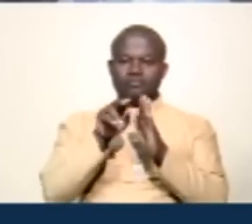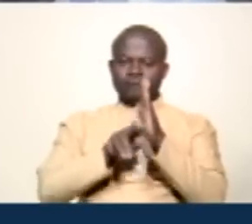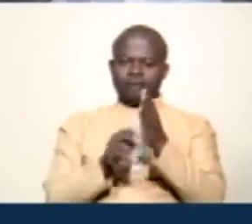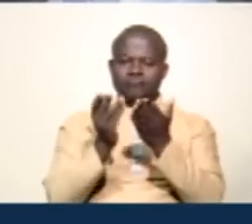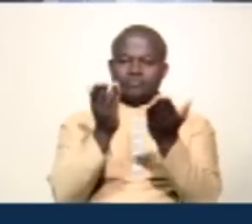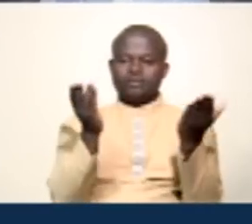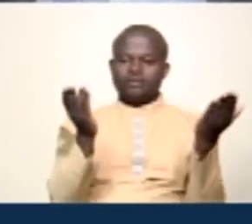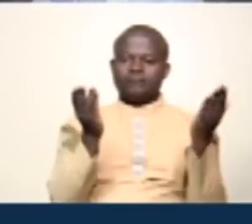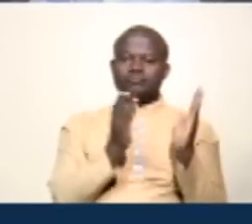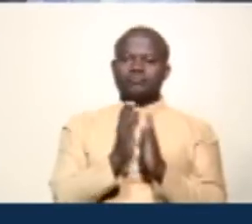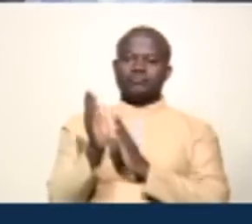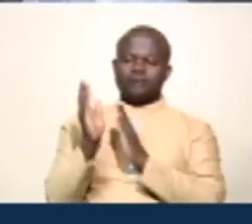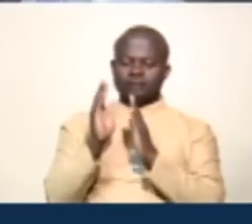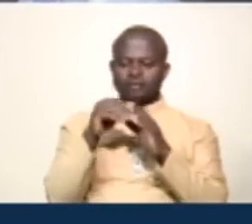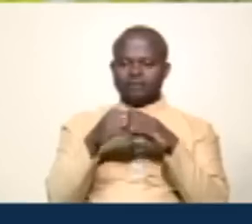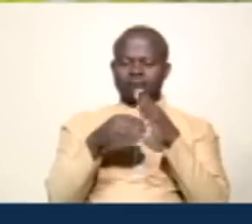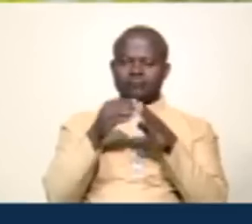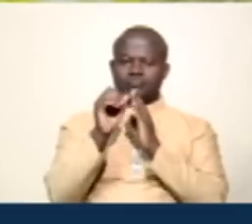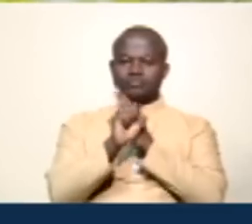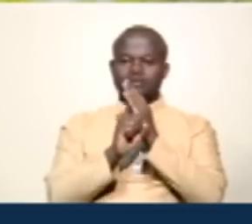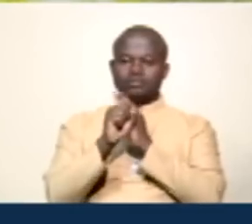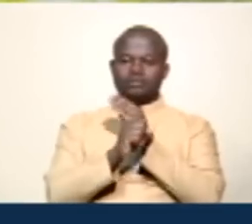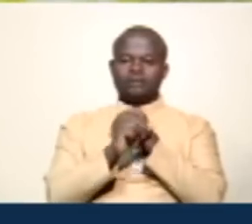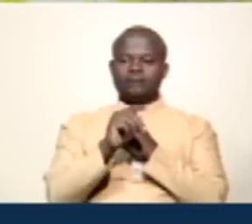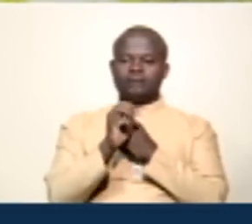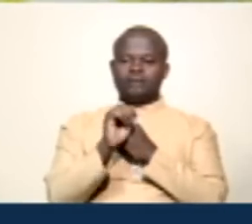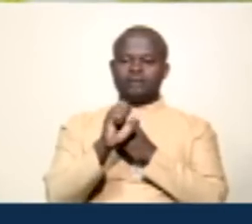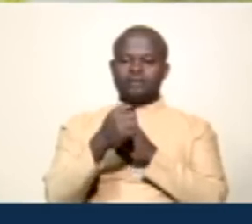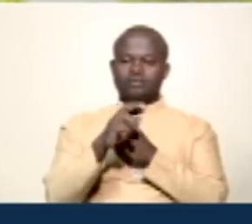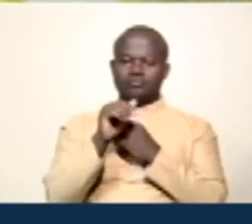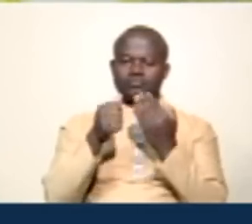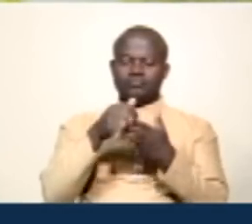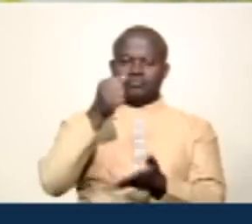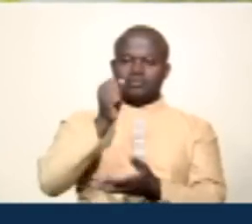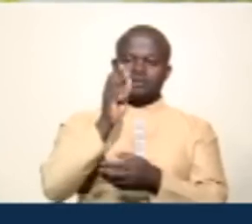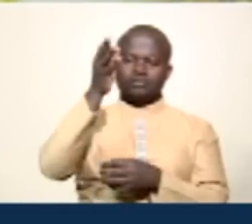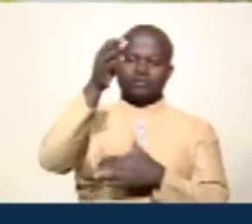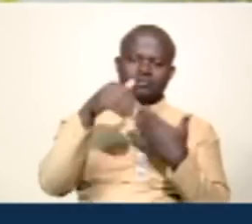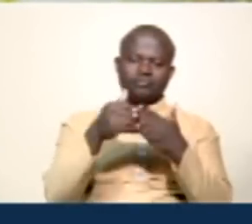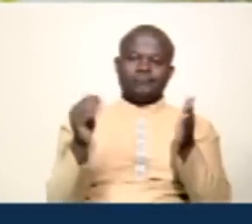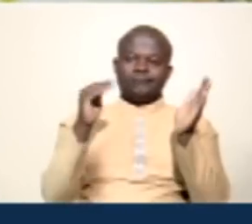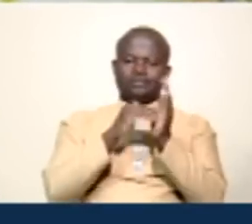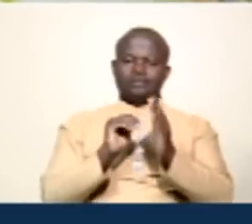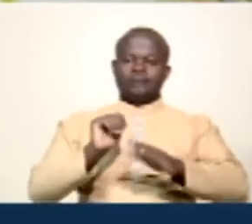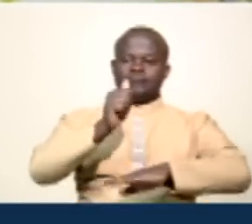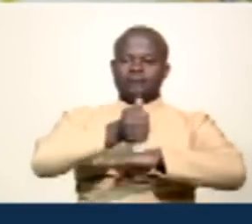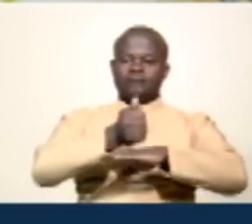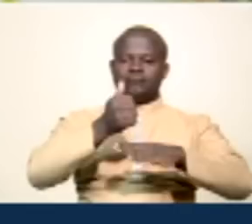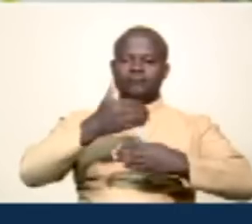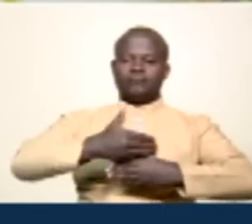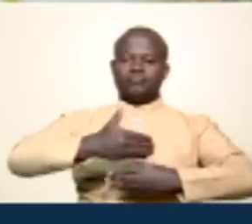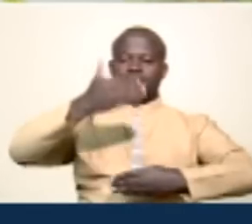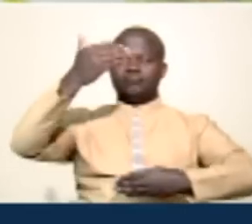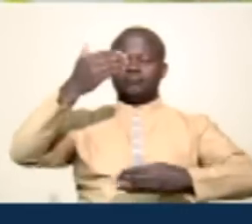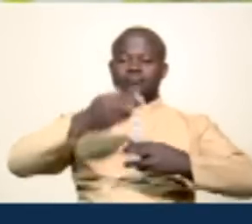bashyinguye. Turateganya kubaka umurenge wa Kimisagara muri ingengo y'imari itaha, ndetse tukanashyira n'urukuta